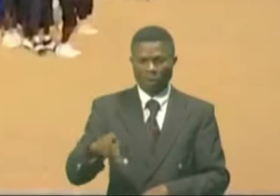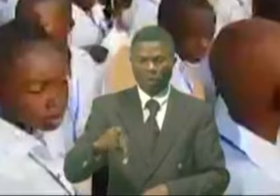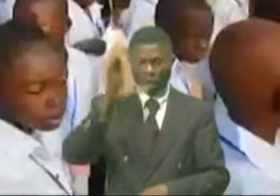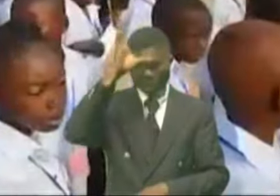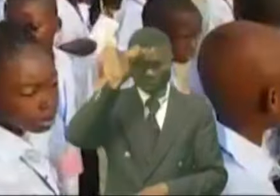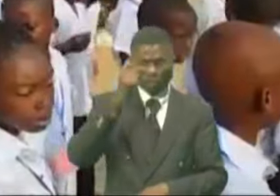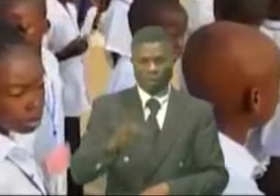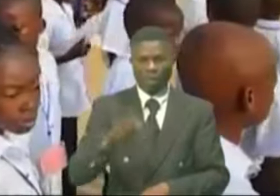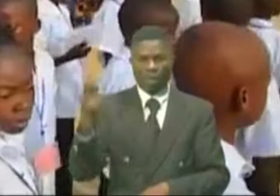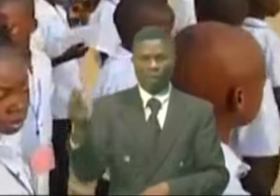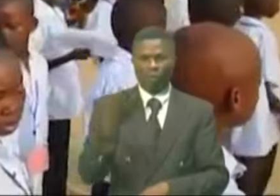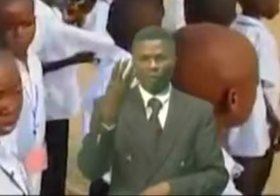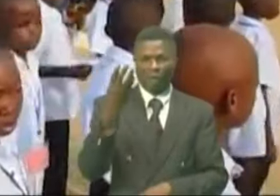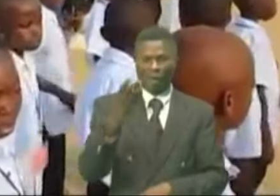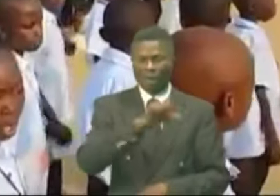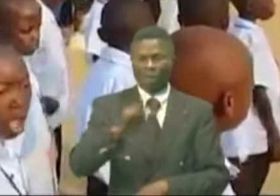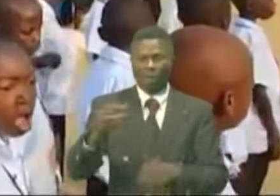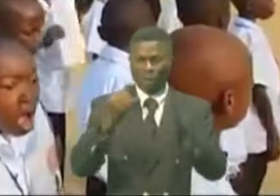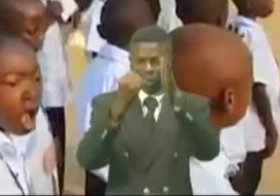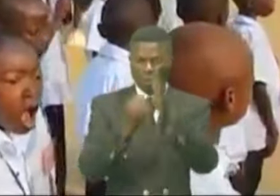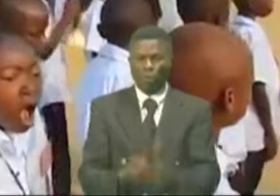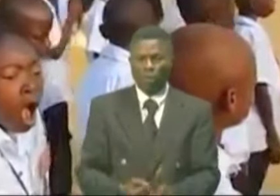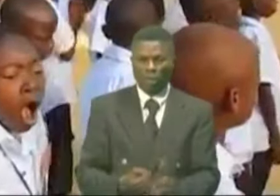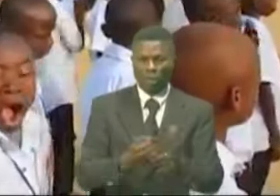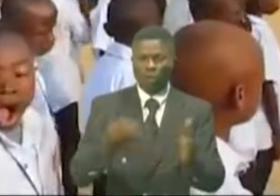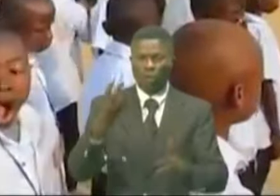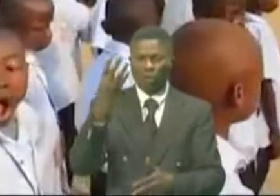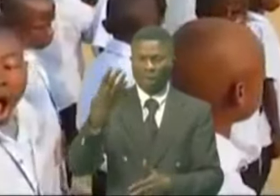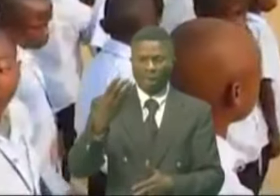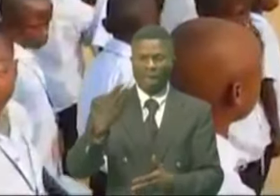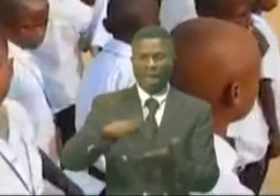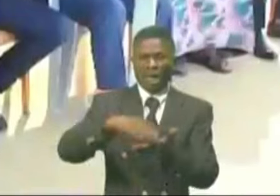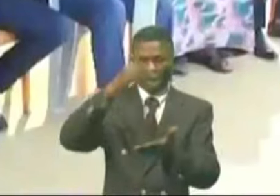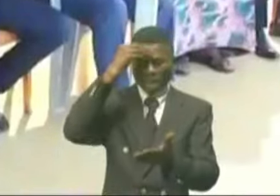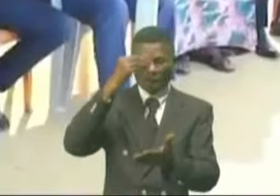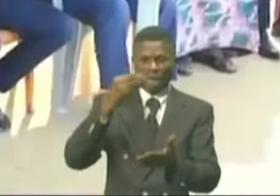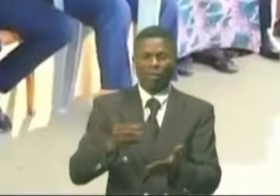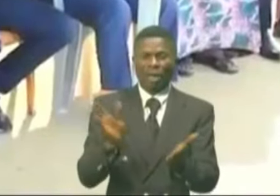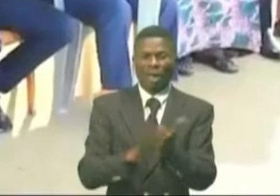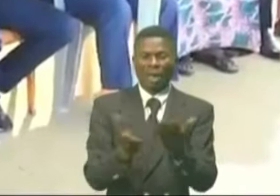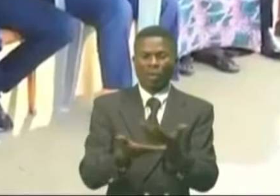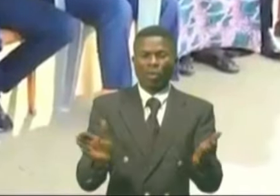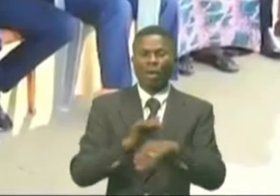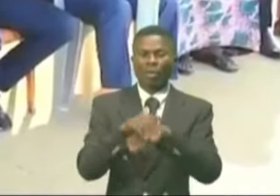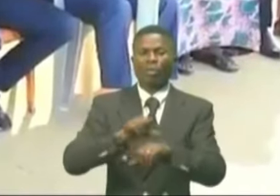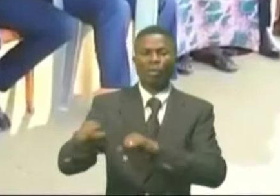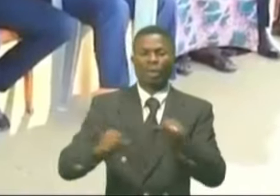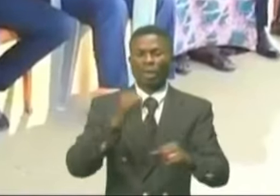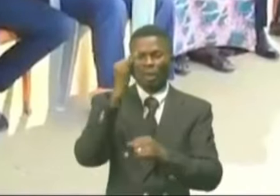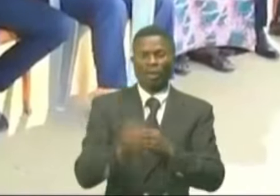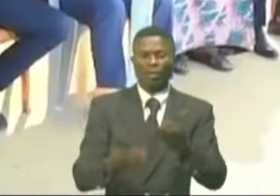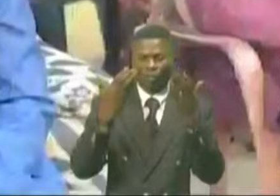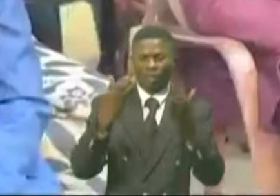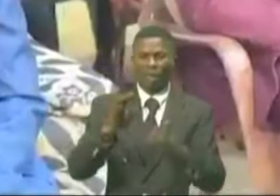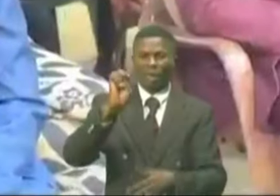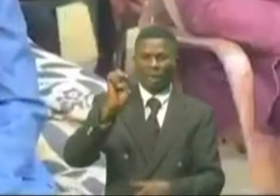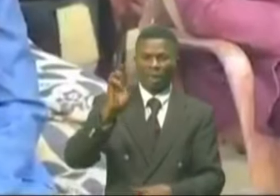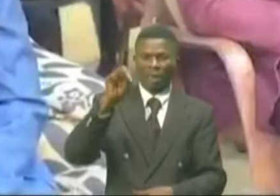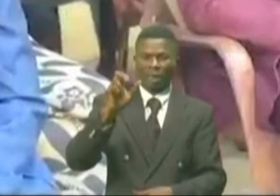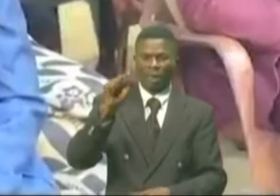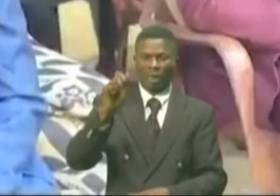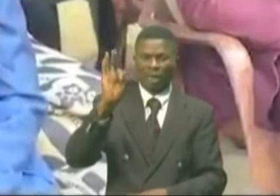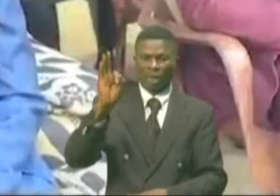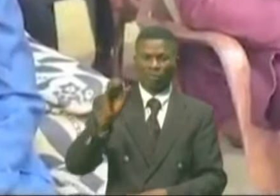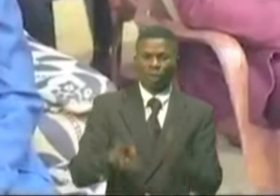Kwilu, 24 864 finalistes du primaire qui ont participé à l'examen national de fin d'études ENAFEP, soit